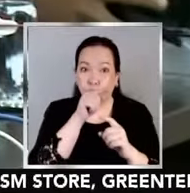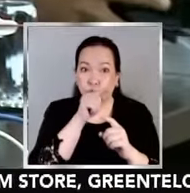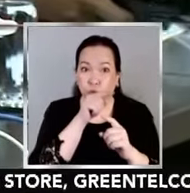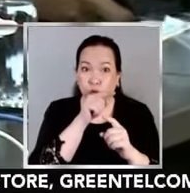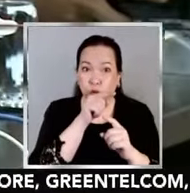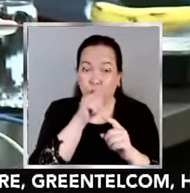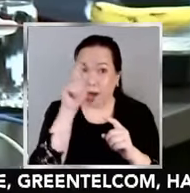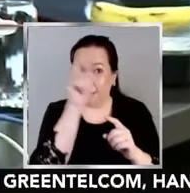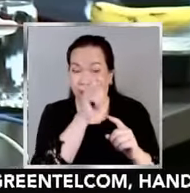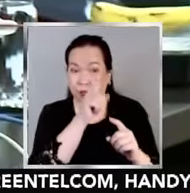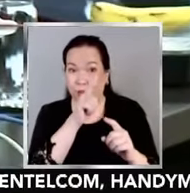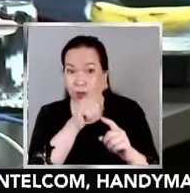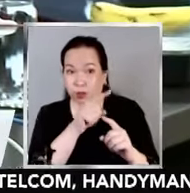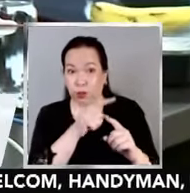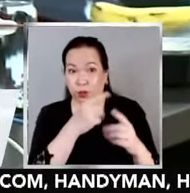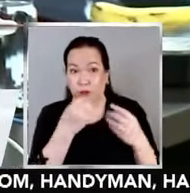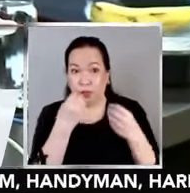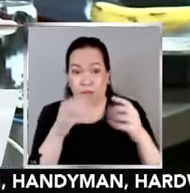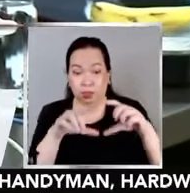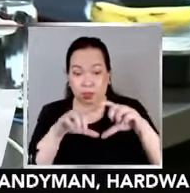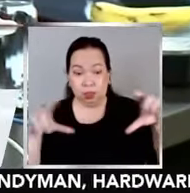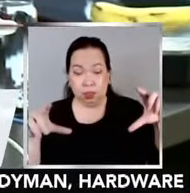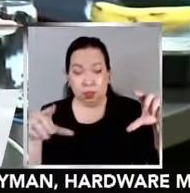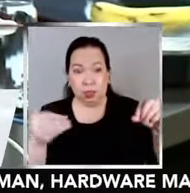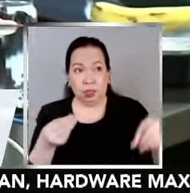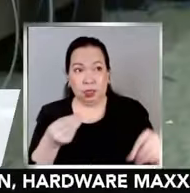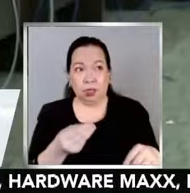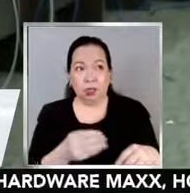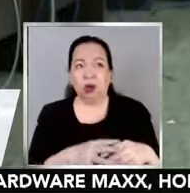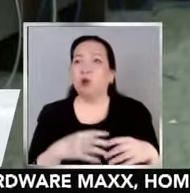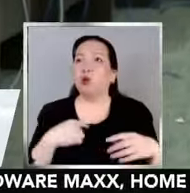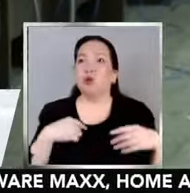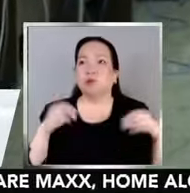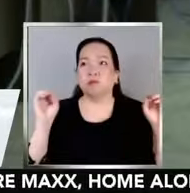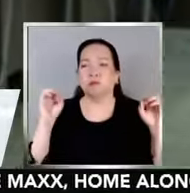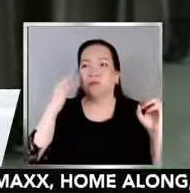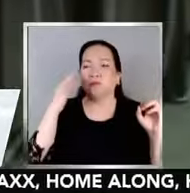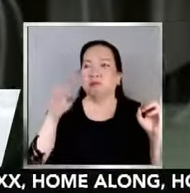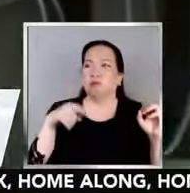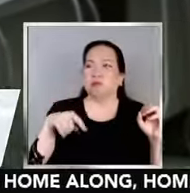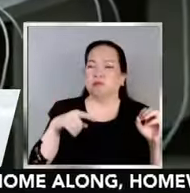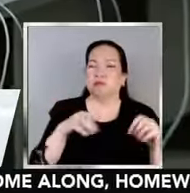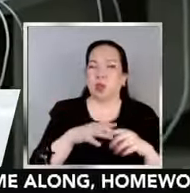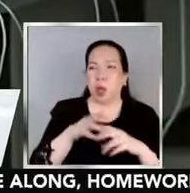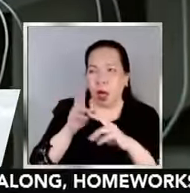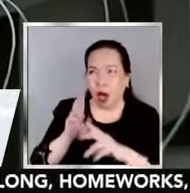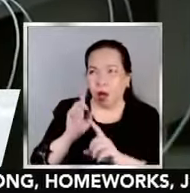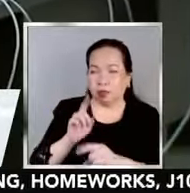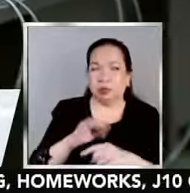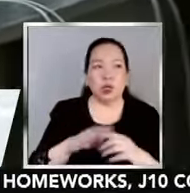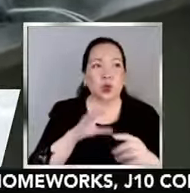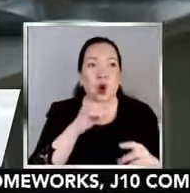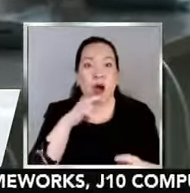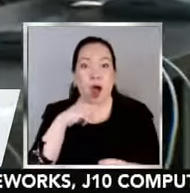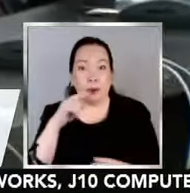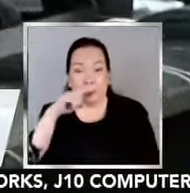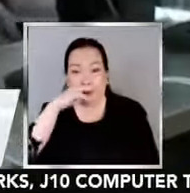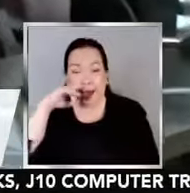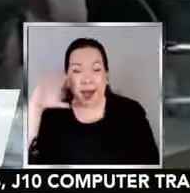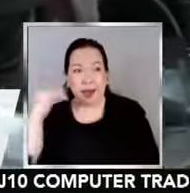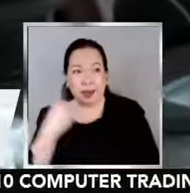ikaw ang binigyan ng envelope? Wala po kasi kay kabitsin sa insidente na yun, Your Honor. Ayon pa sa anak ni Perito, habang nasa sasakyan